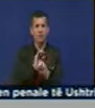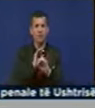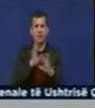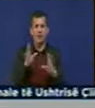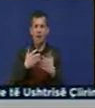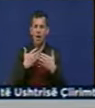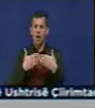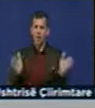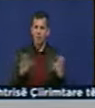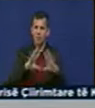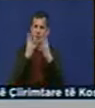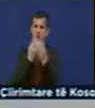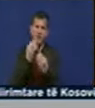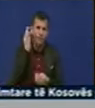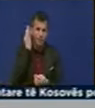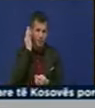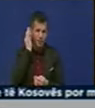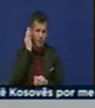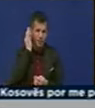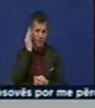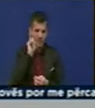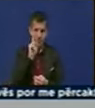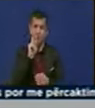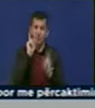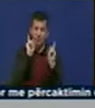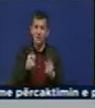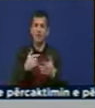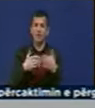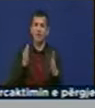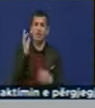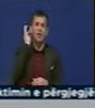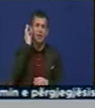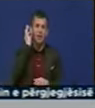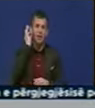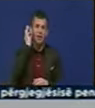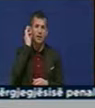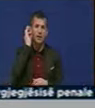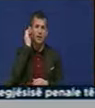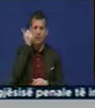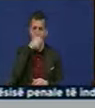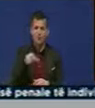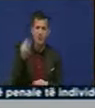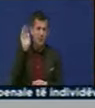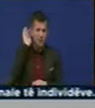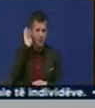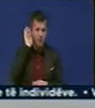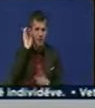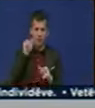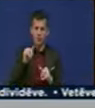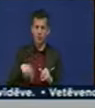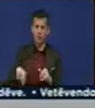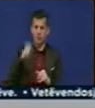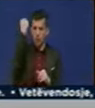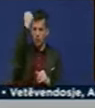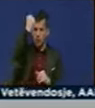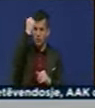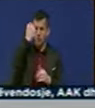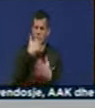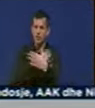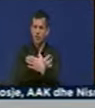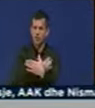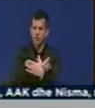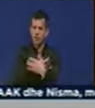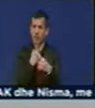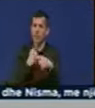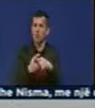për femrat, ceki sidomos për femrat. Sikur se ministrive përkatëse në Republikë të Kosovës, Shqipërisë, po dhe asaj